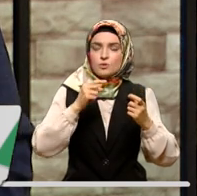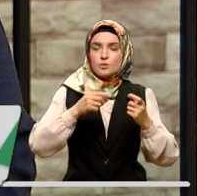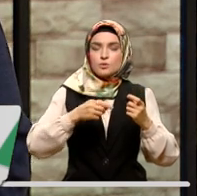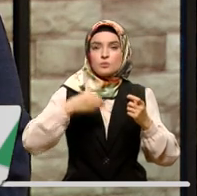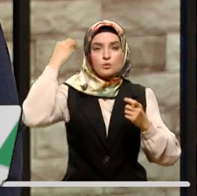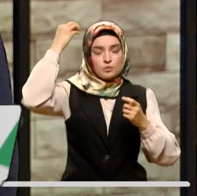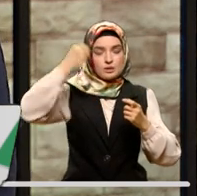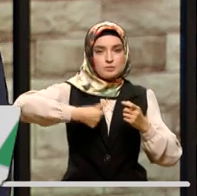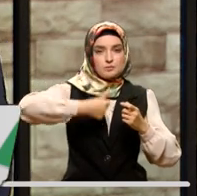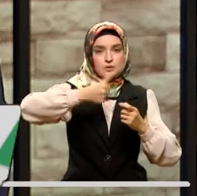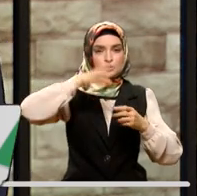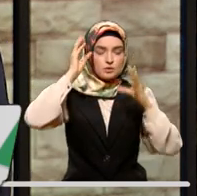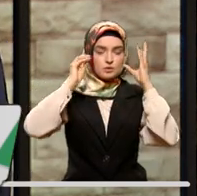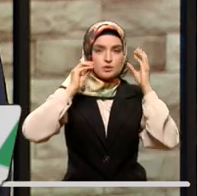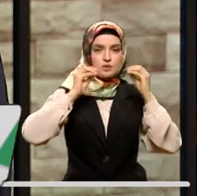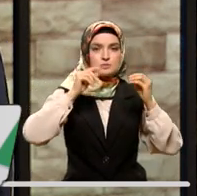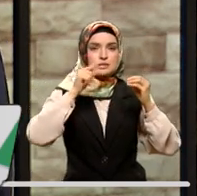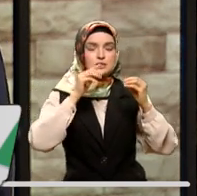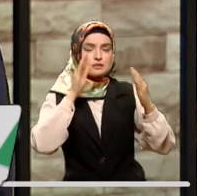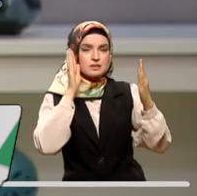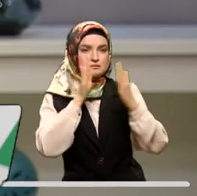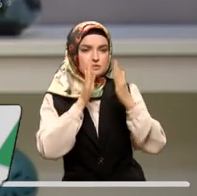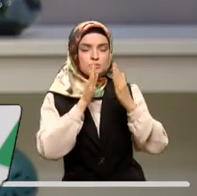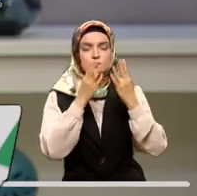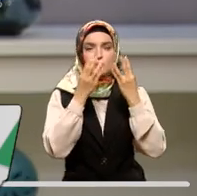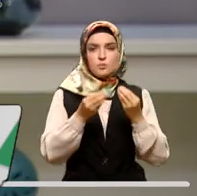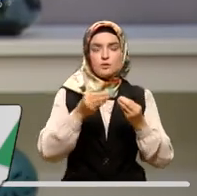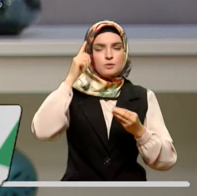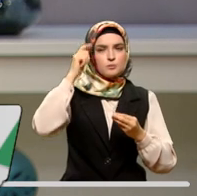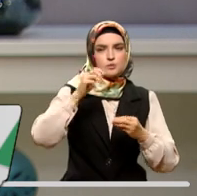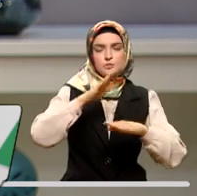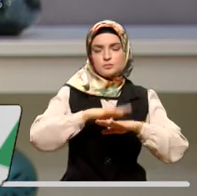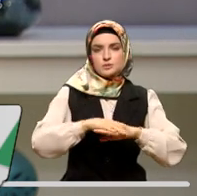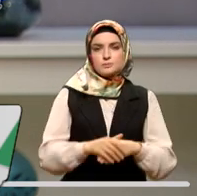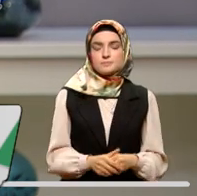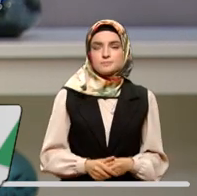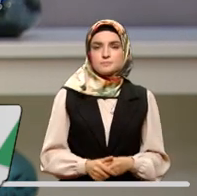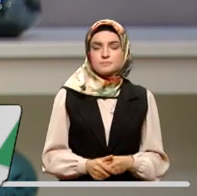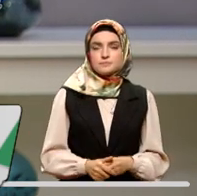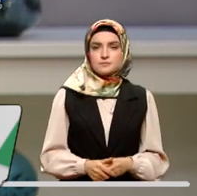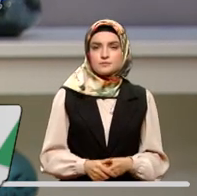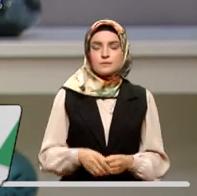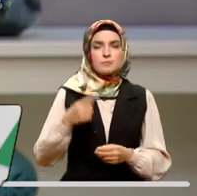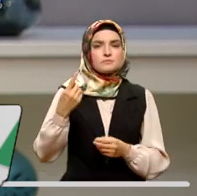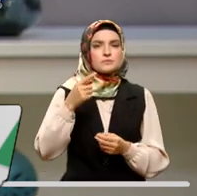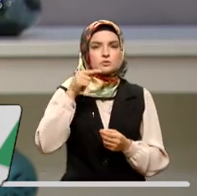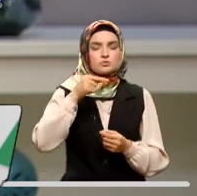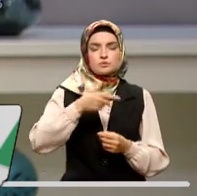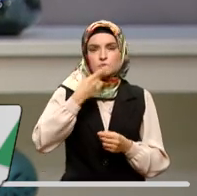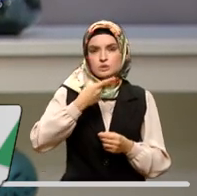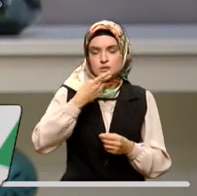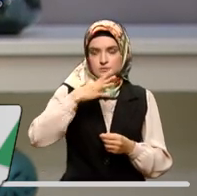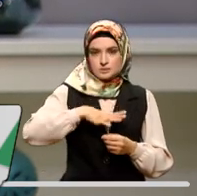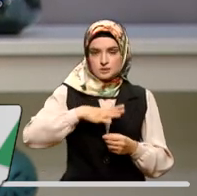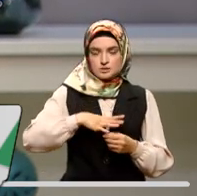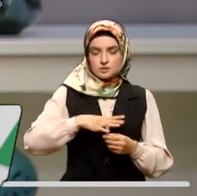Yani bizzat yüzde başvuru yapacaklar. Peki hocam, biraz da şimdi şeyi konuşalım istiyorum. Aslında baştan beri değindik, ara ara her soruya